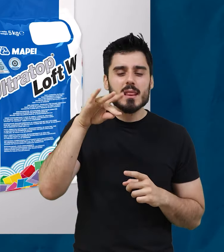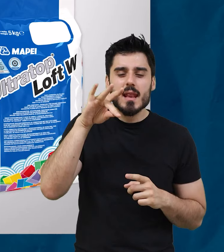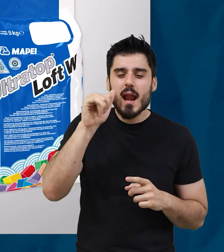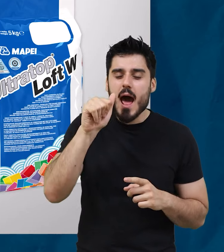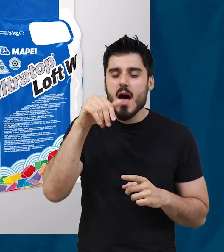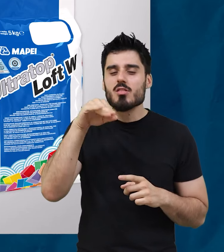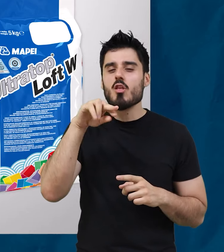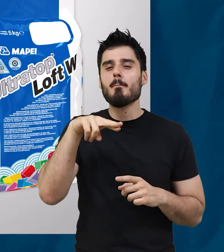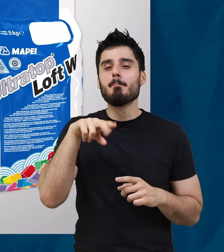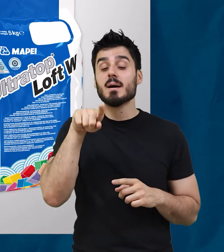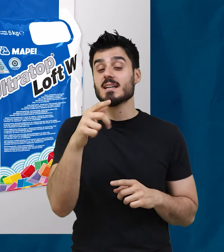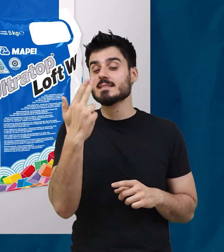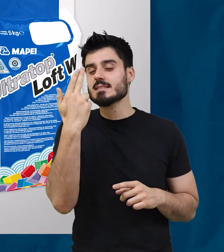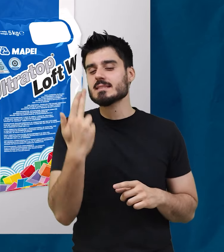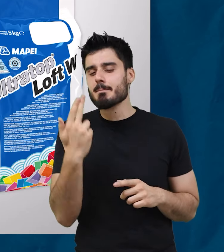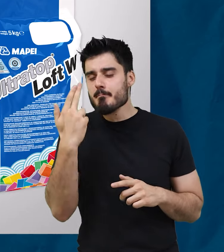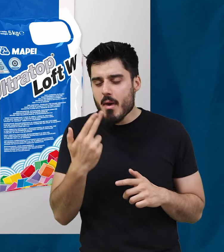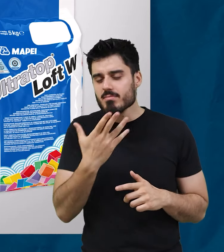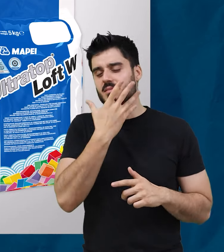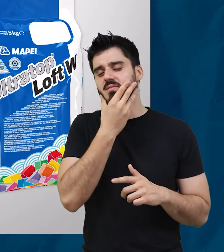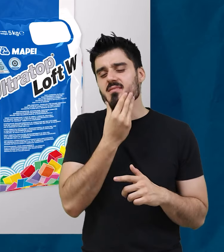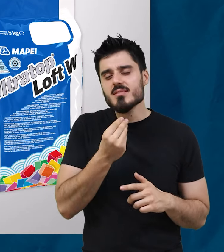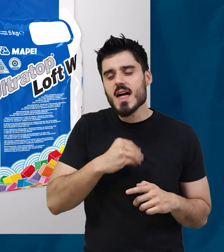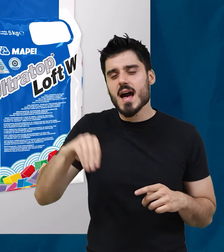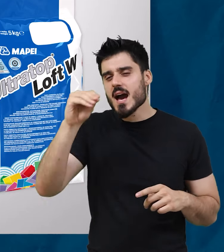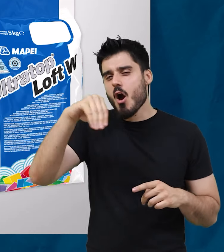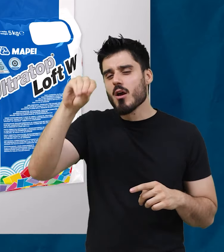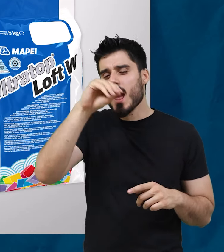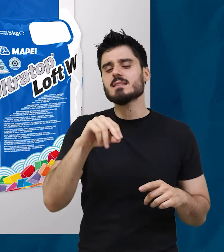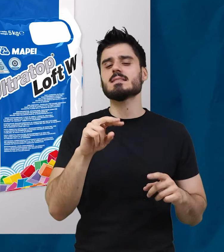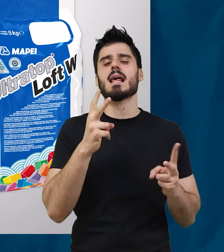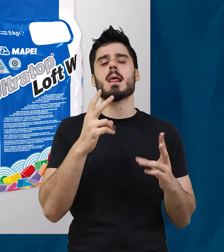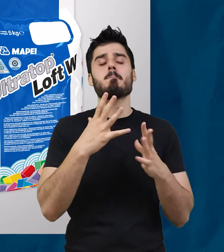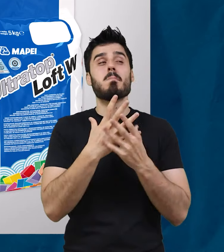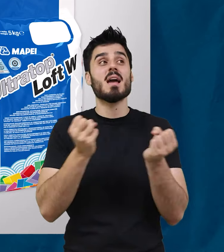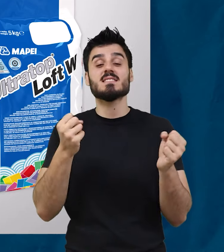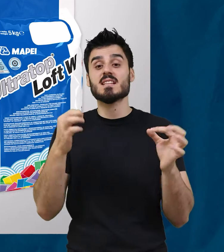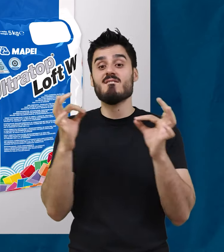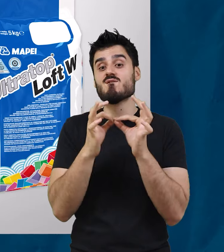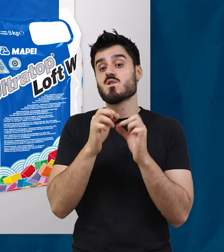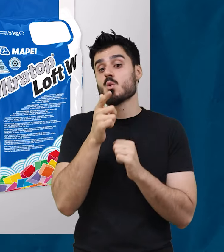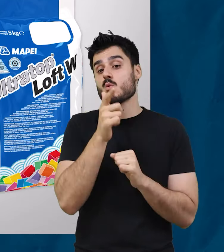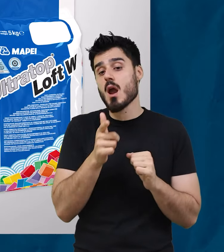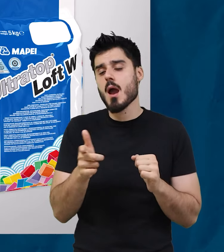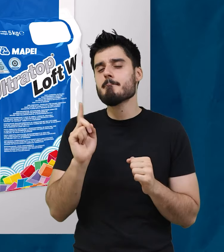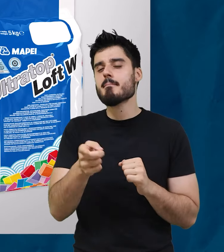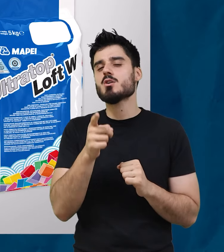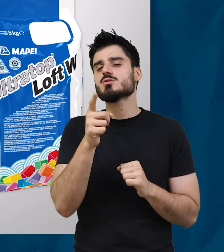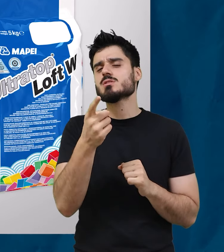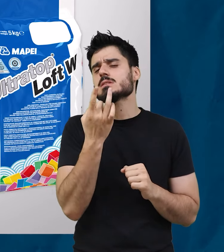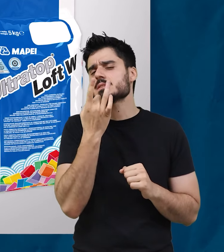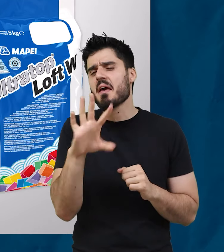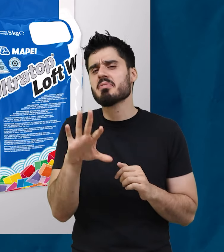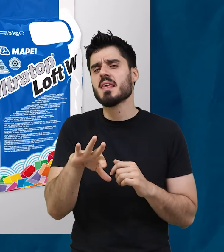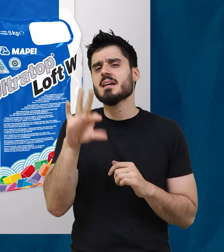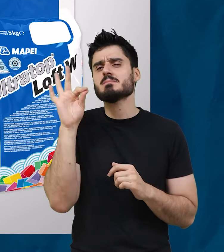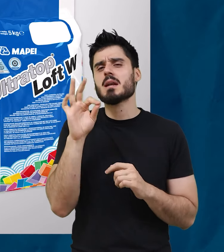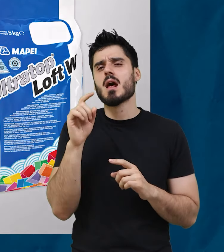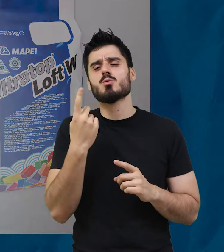Представлява циментово, тънкослойно, декоративно и безфугово крайно покритие, което дава възможност за персонализиране на цветове и